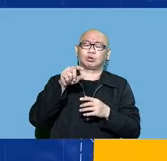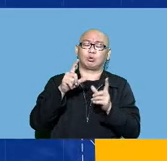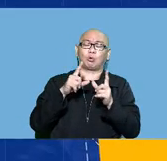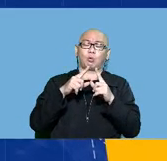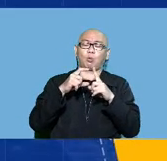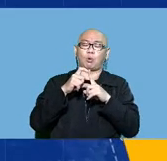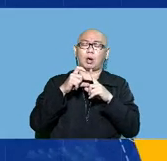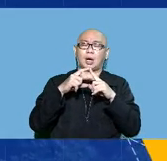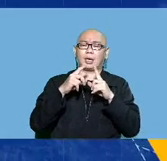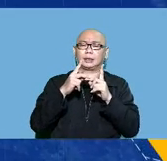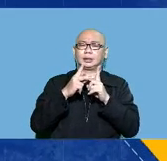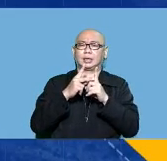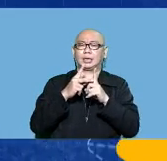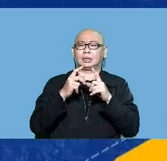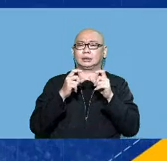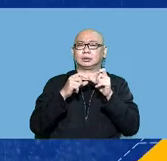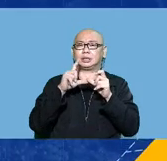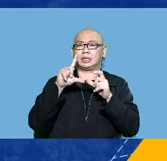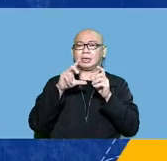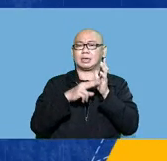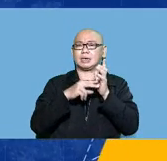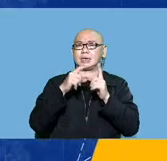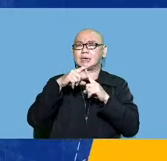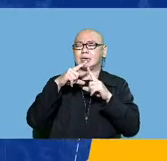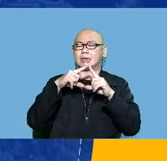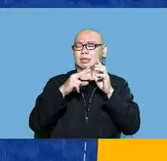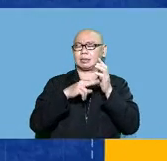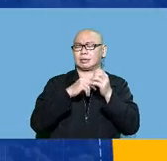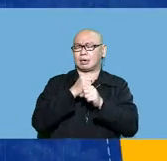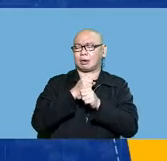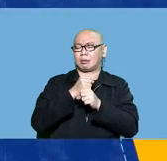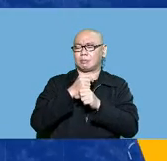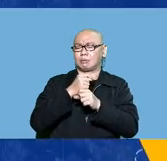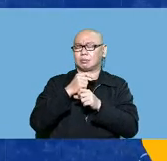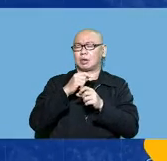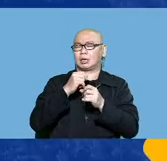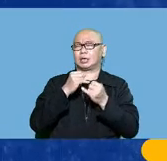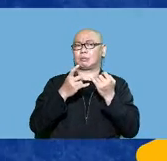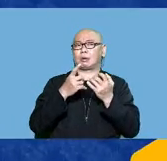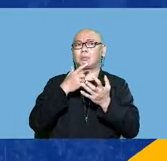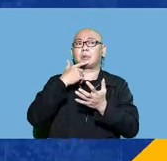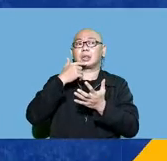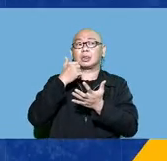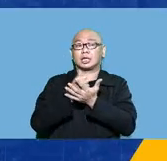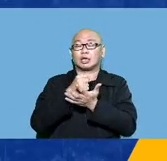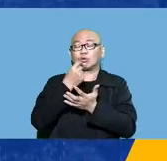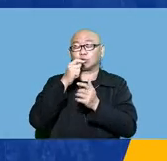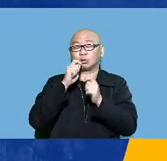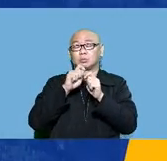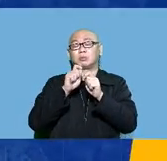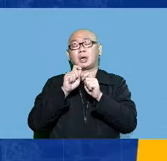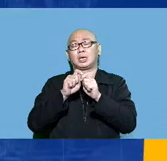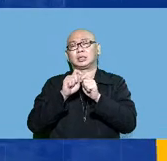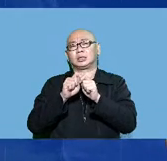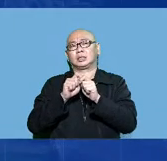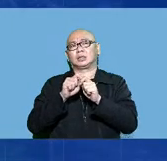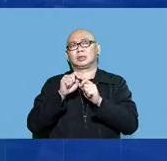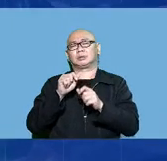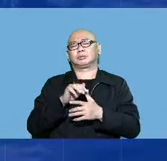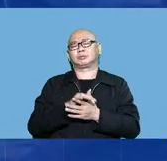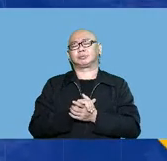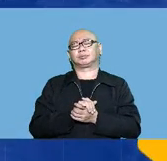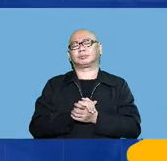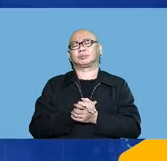Selintang, sehingga sesungguhnya penting untuk direnovasi. Dan ini kemudian pada